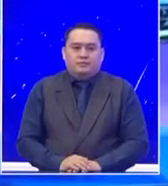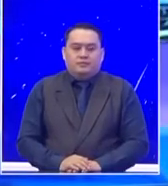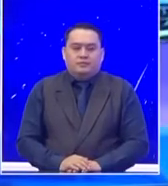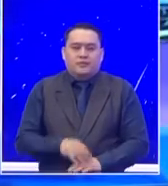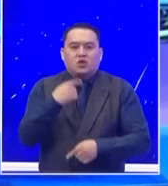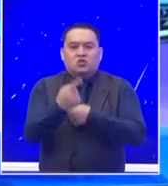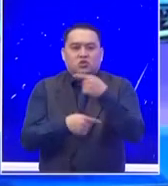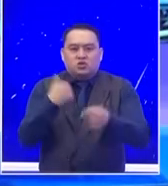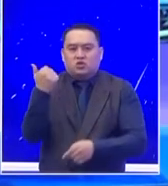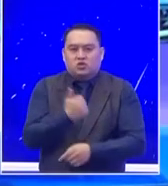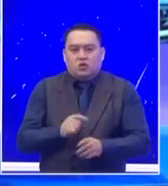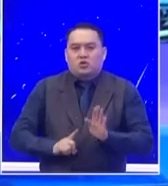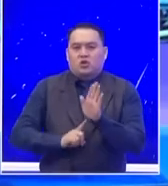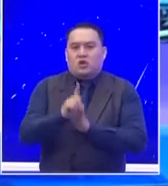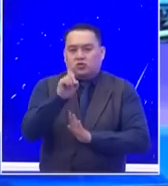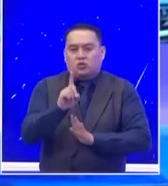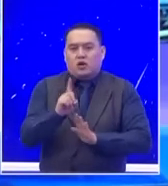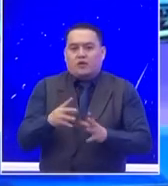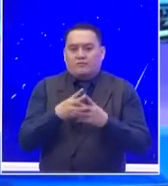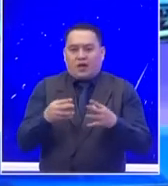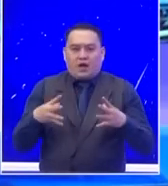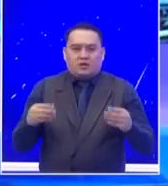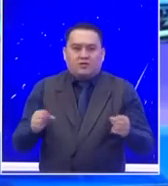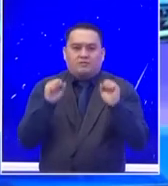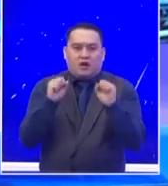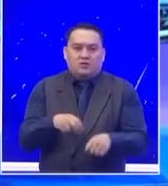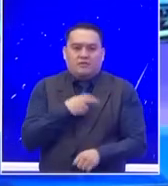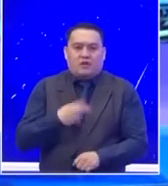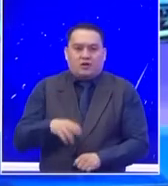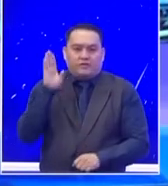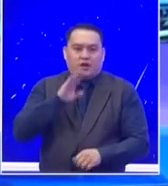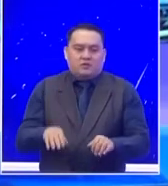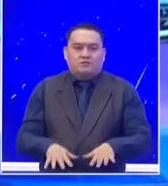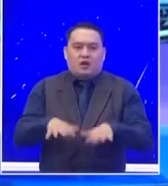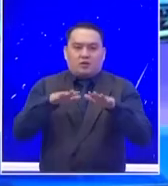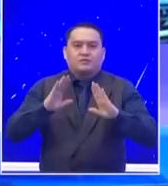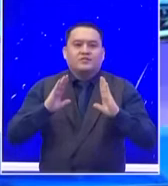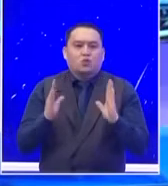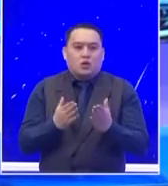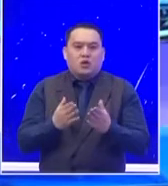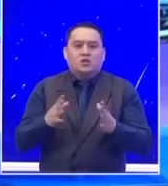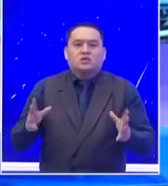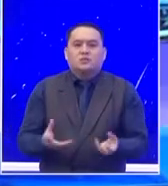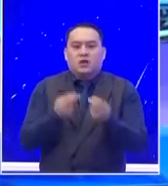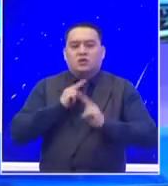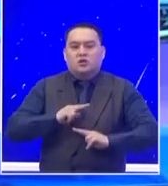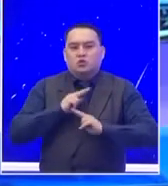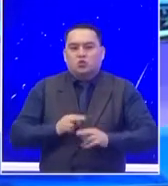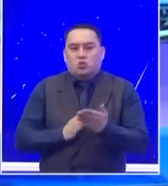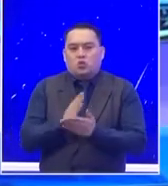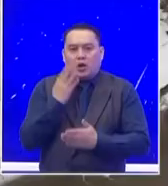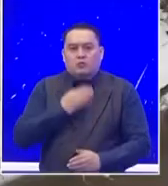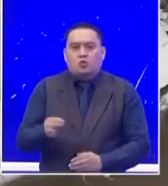Уже через неделю наступает весна. Вместе с тем возникает риск паводка опасных ситуаций. Сотрудники чрезвычайных